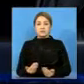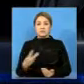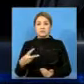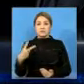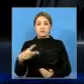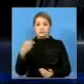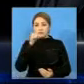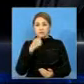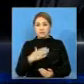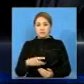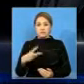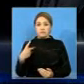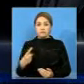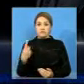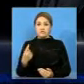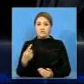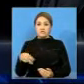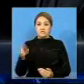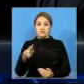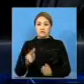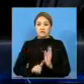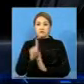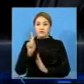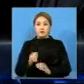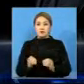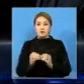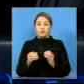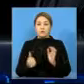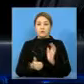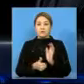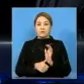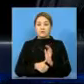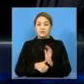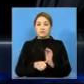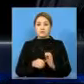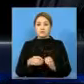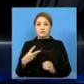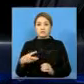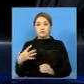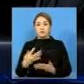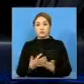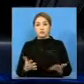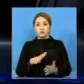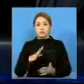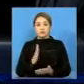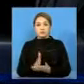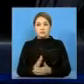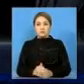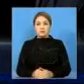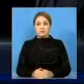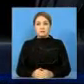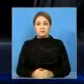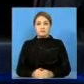2020 жылдың 1 қаңтарынан бастап жеке 16 құралдардың 24 түрі көрсетіледі.